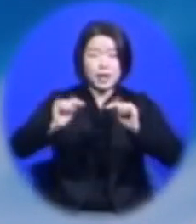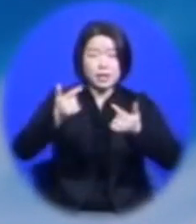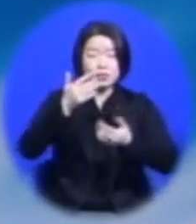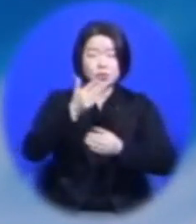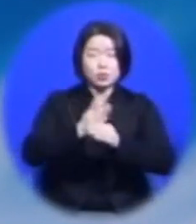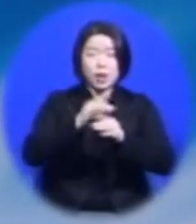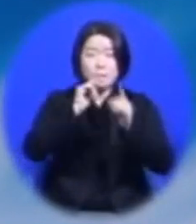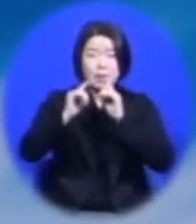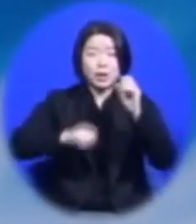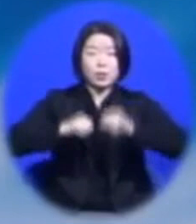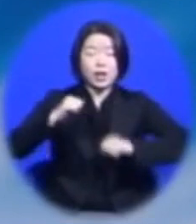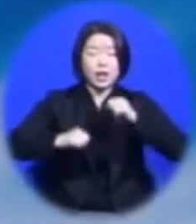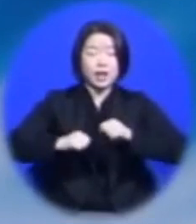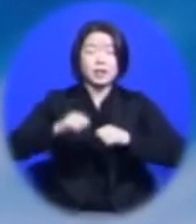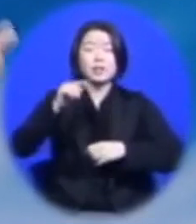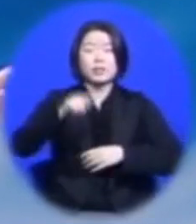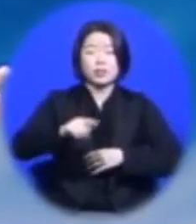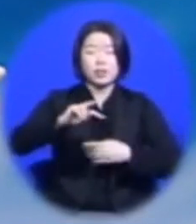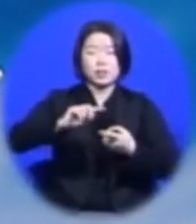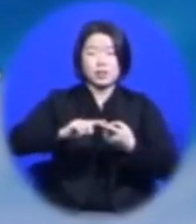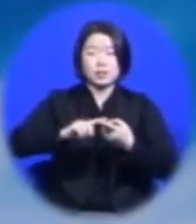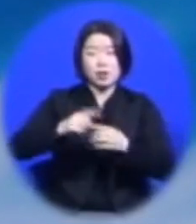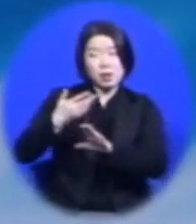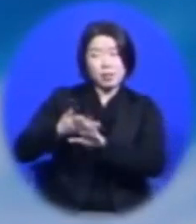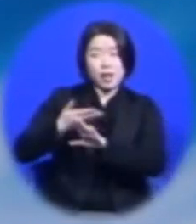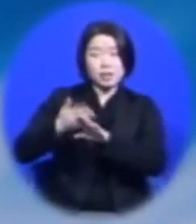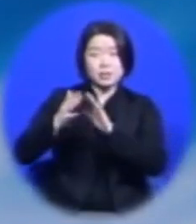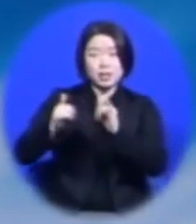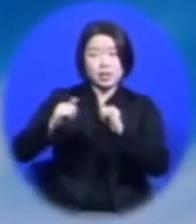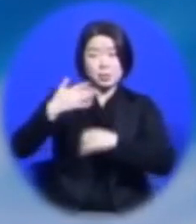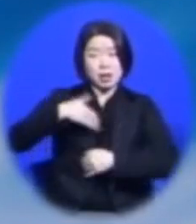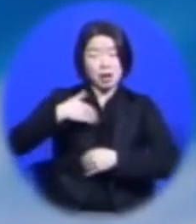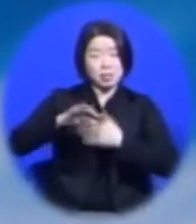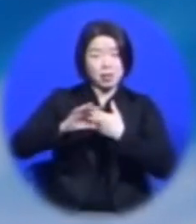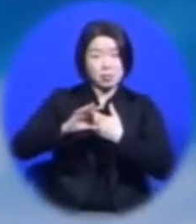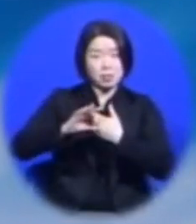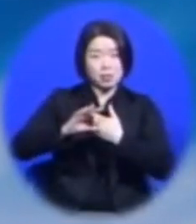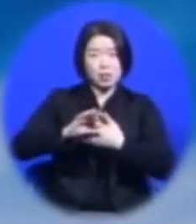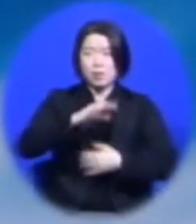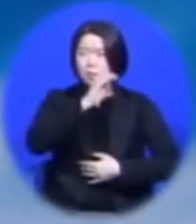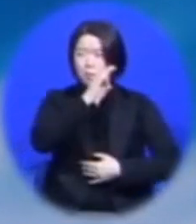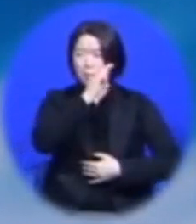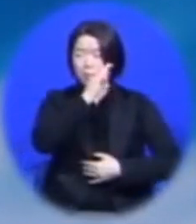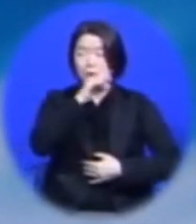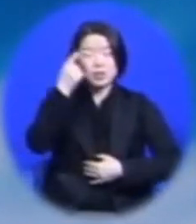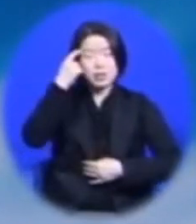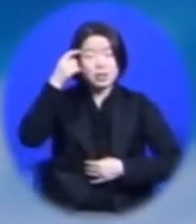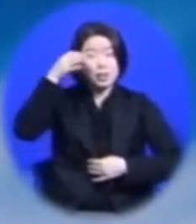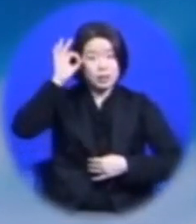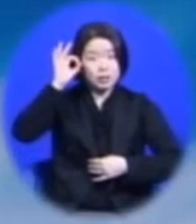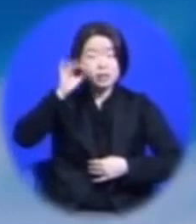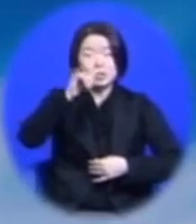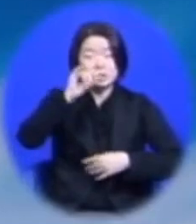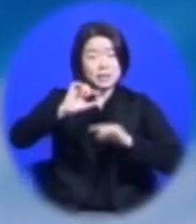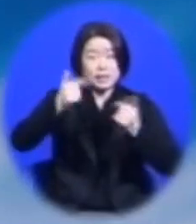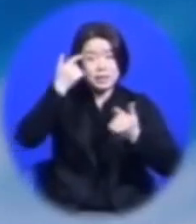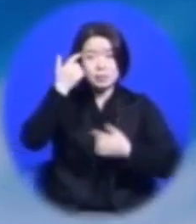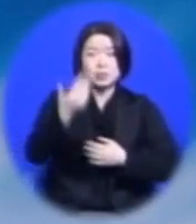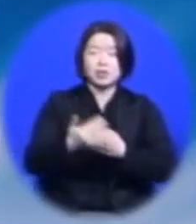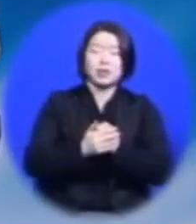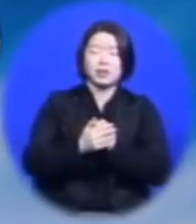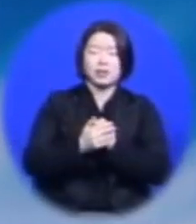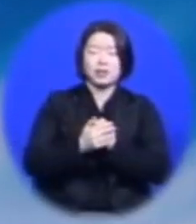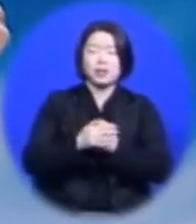말하거나 행동했던 것을 다른 사람이 안다면, 그렇다면 부끄럽다는 생각이 들지는 않습니까?